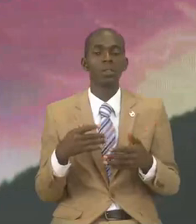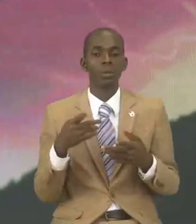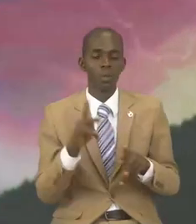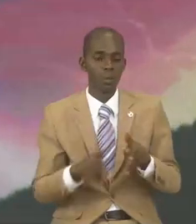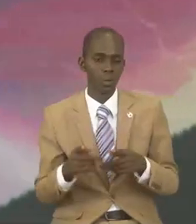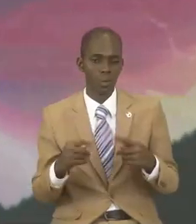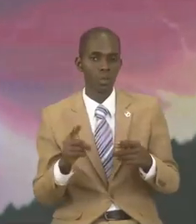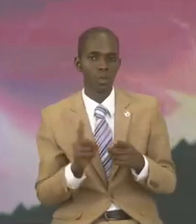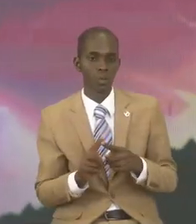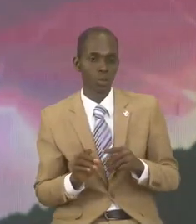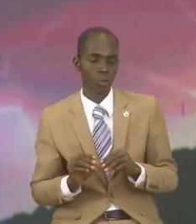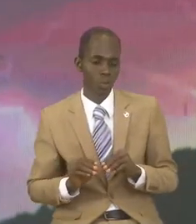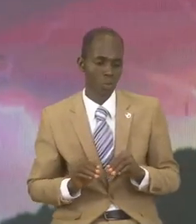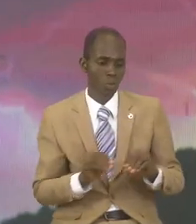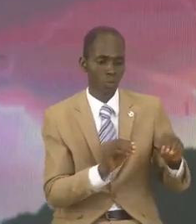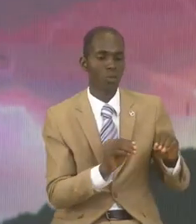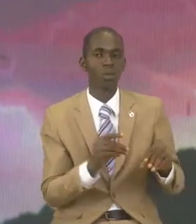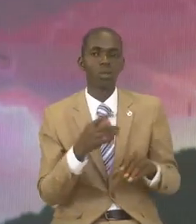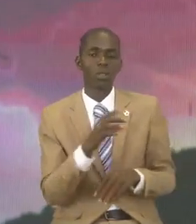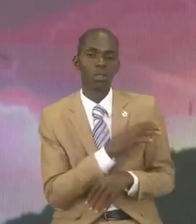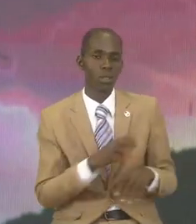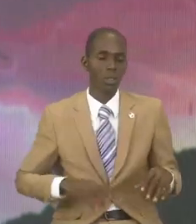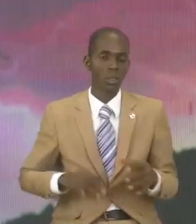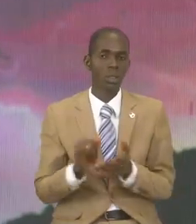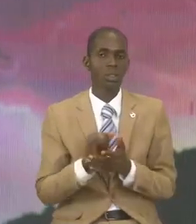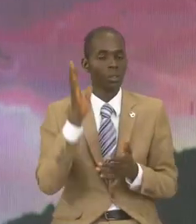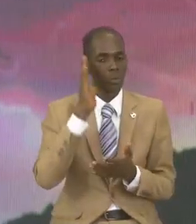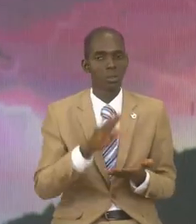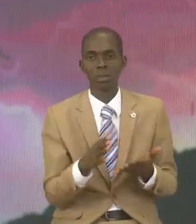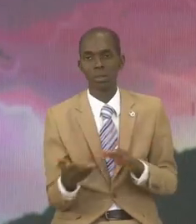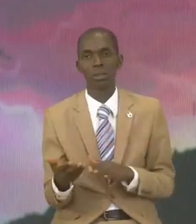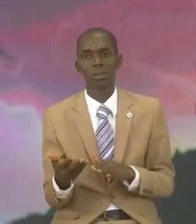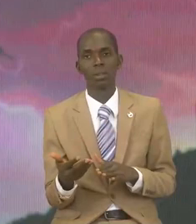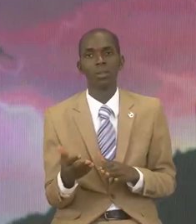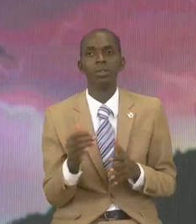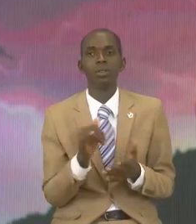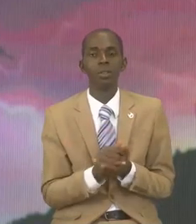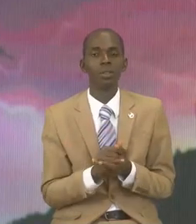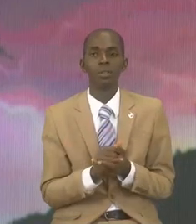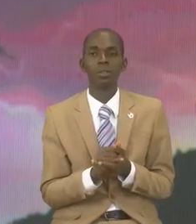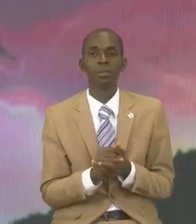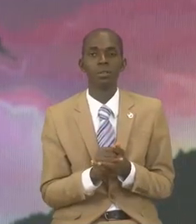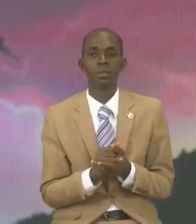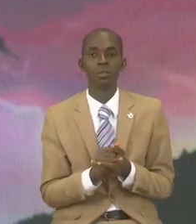ils essaient de le pousser pour qu'il meure. Mais